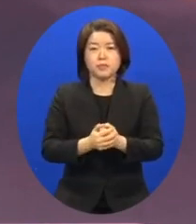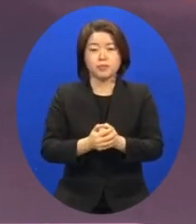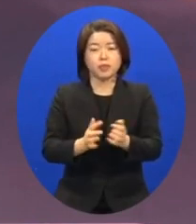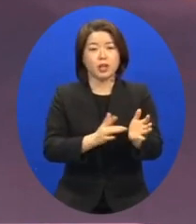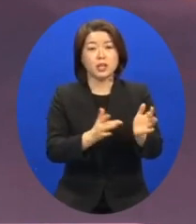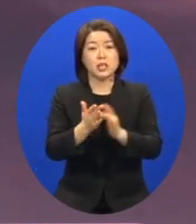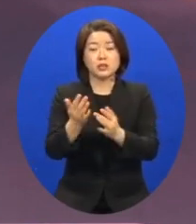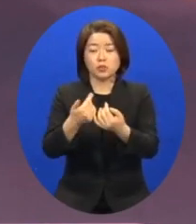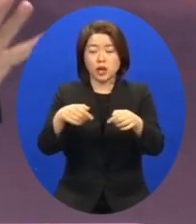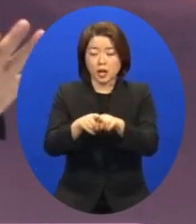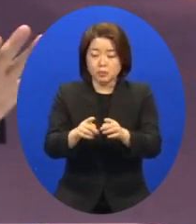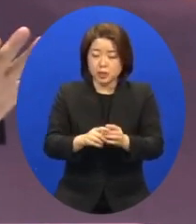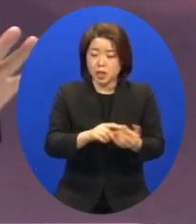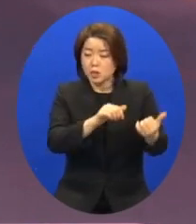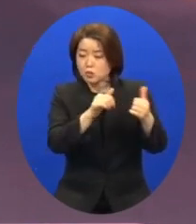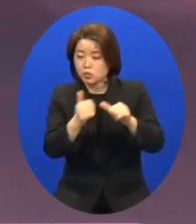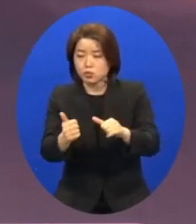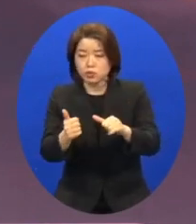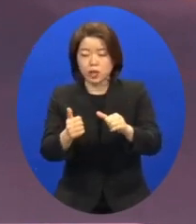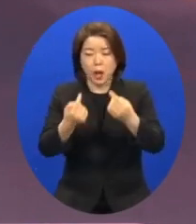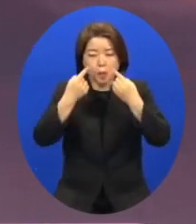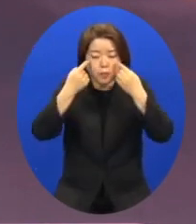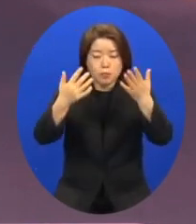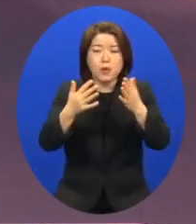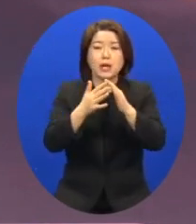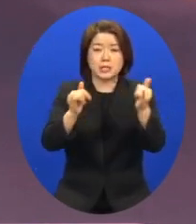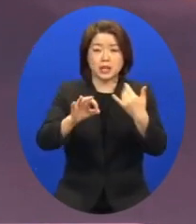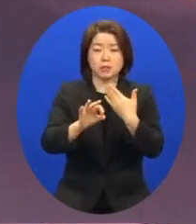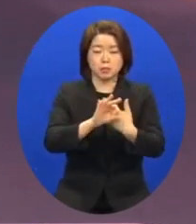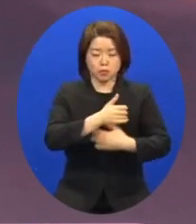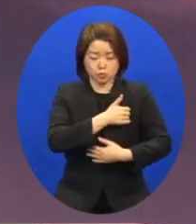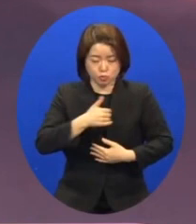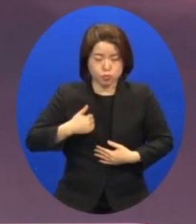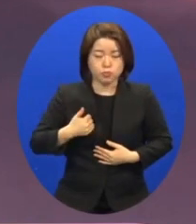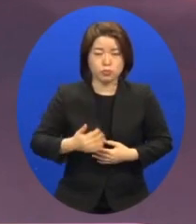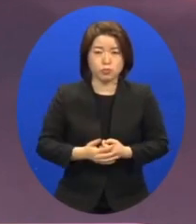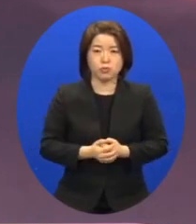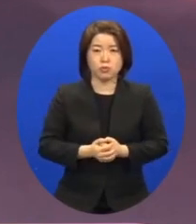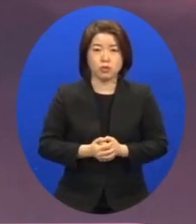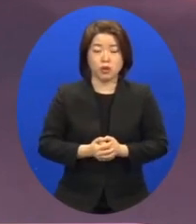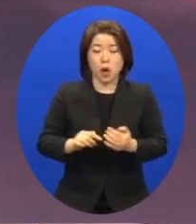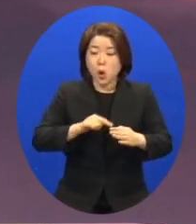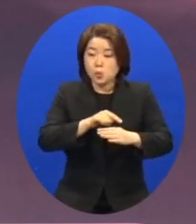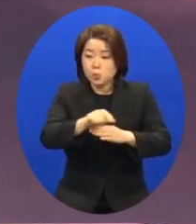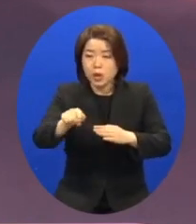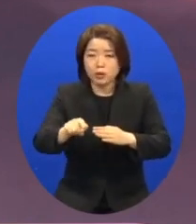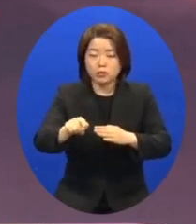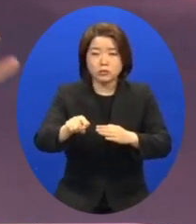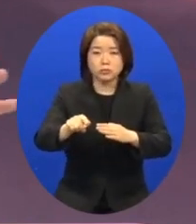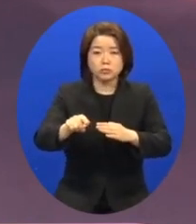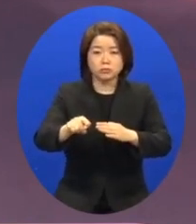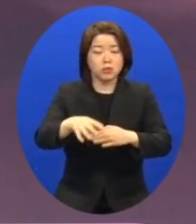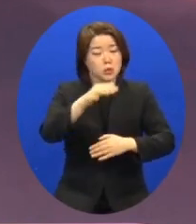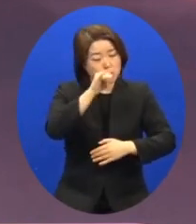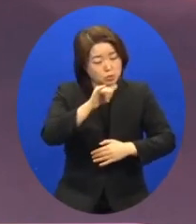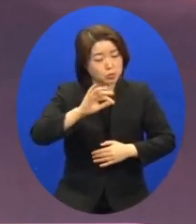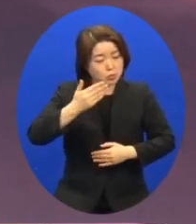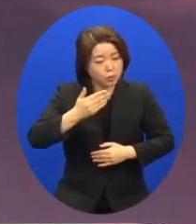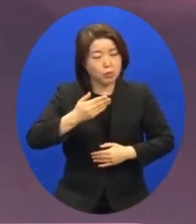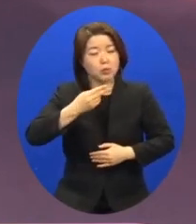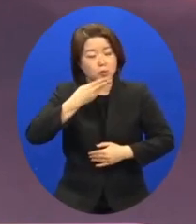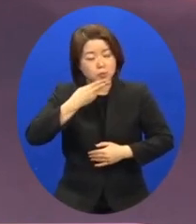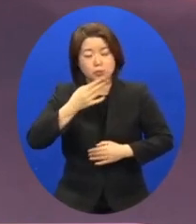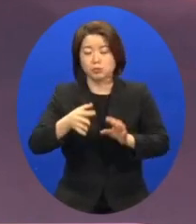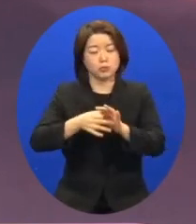예수님과 함께 죽었음 이 분명한 사람이면 되는 거예요 나머지는 다 사실 있어도 되고 없어도 되는